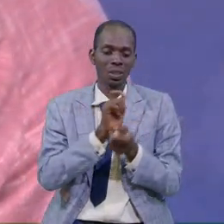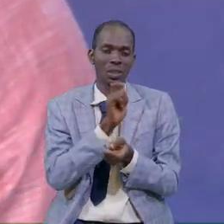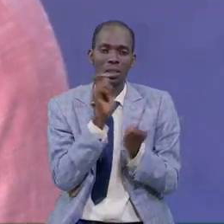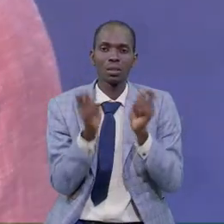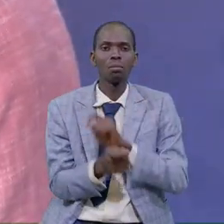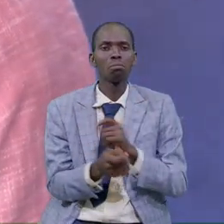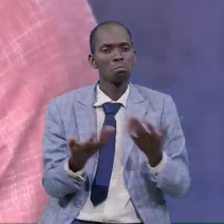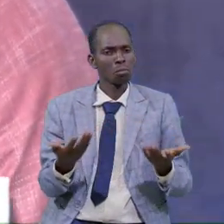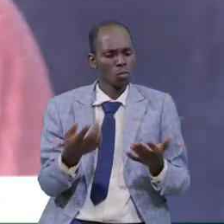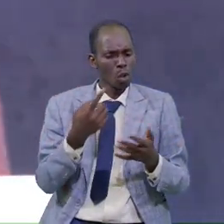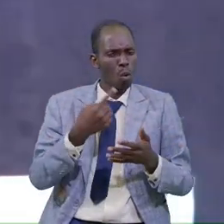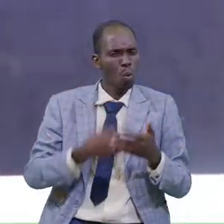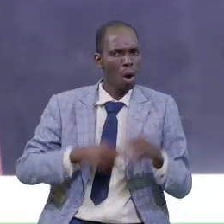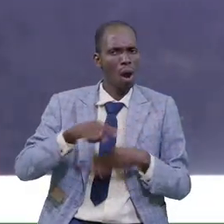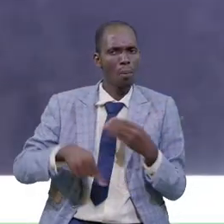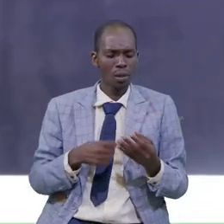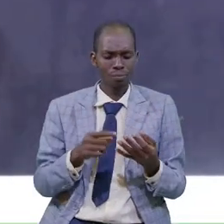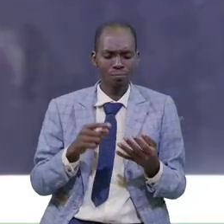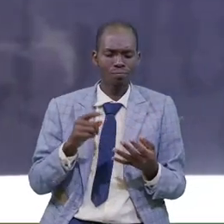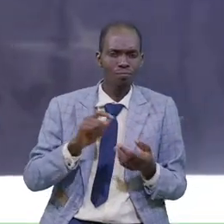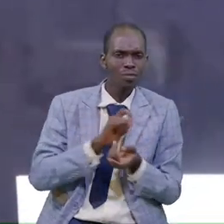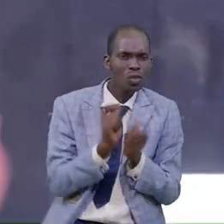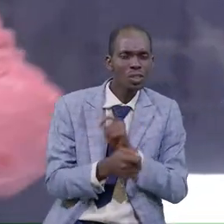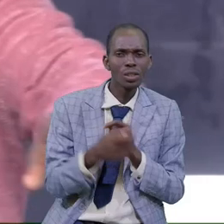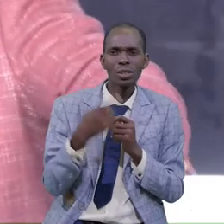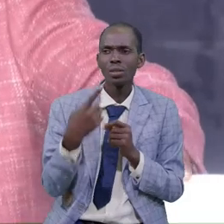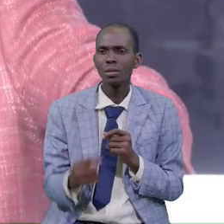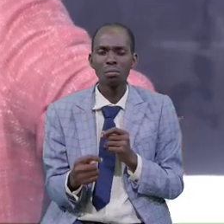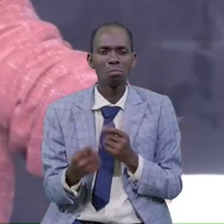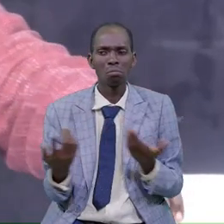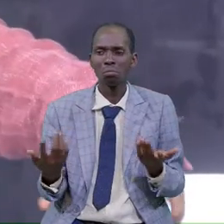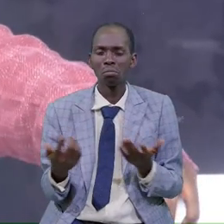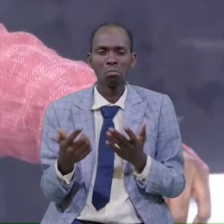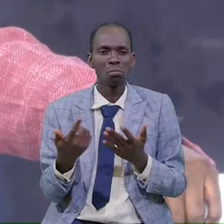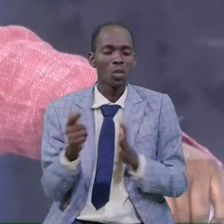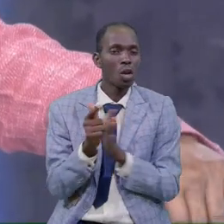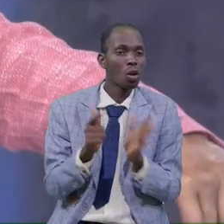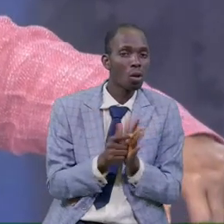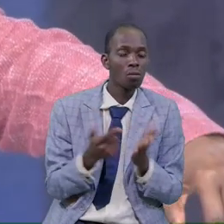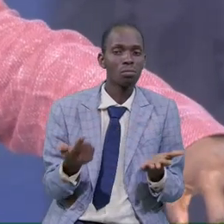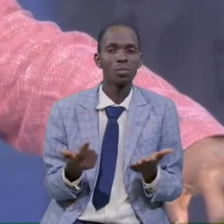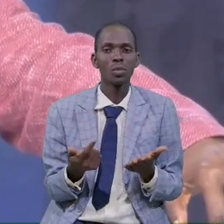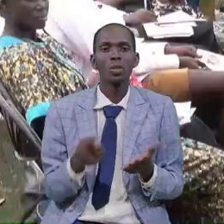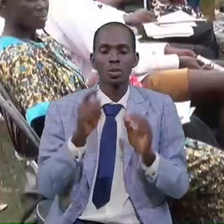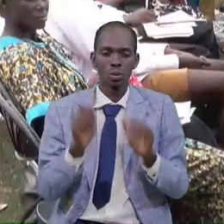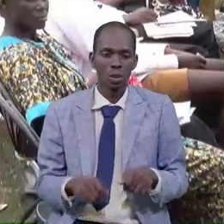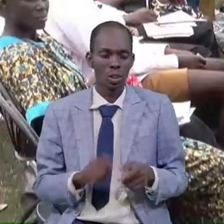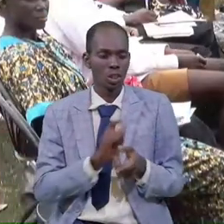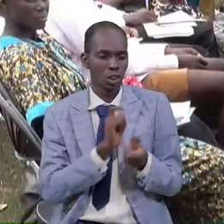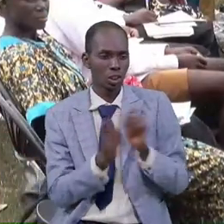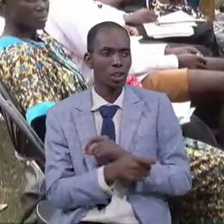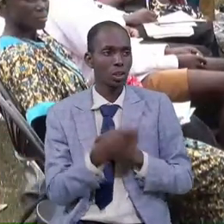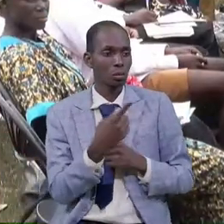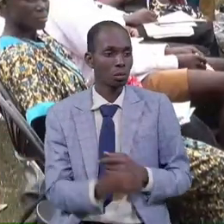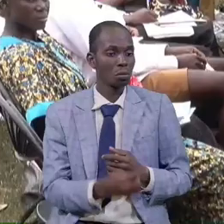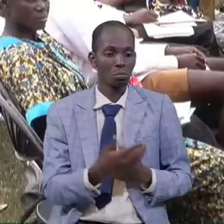Et changer les structures, les infrastructures. Ça, c'est bon. Si je change les infrastructures, si je